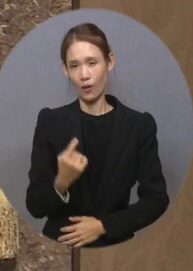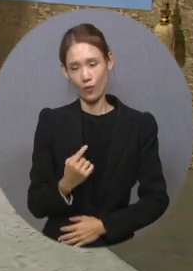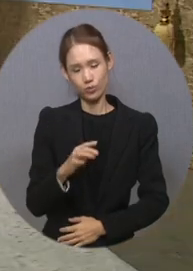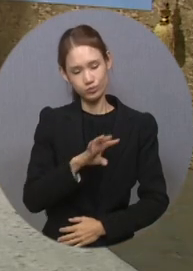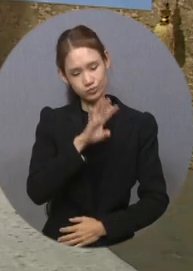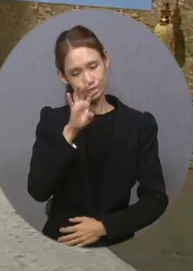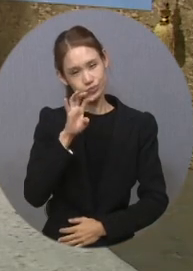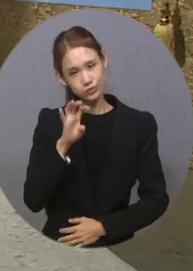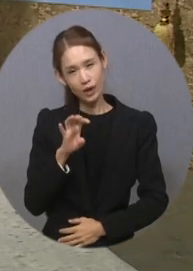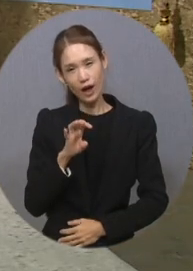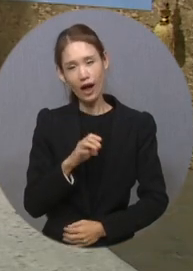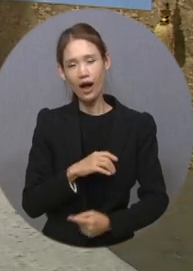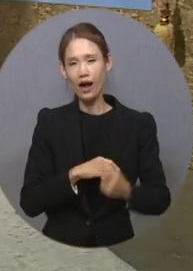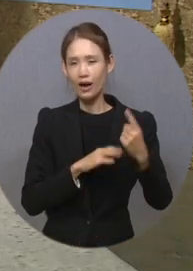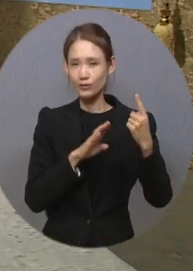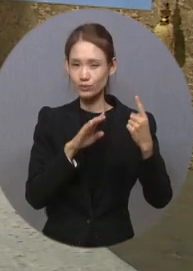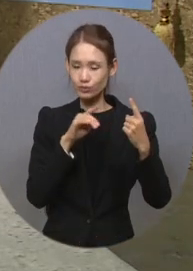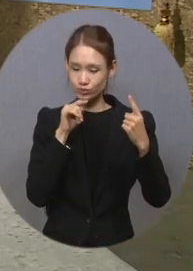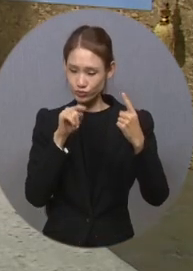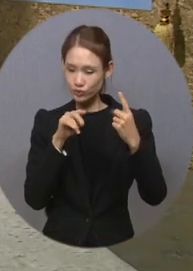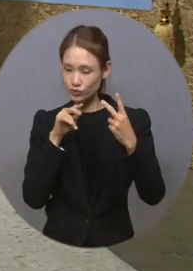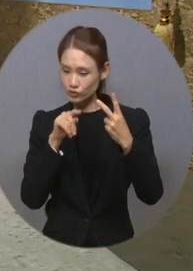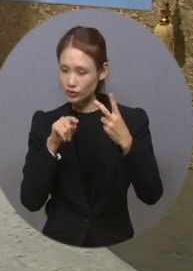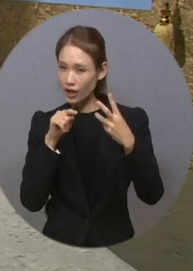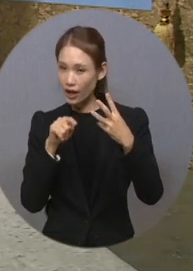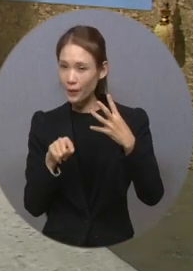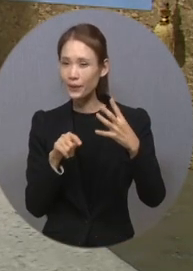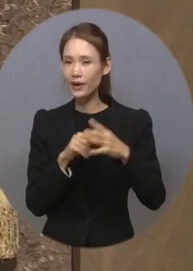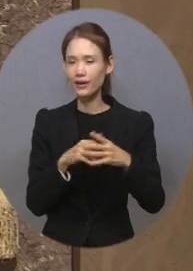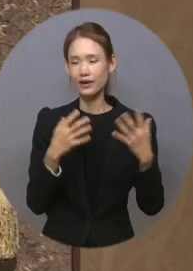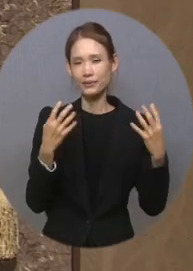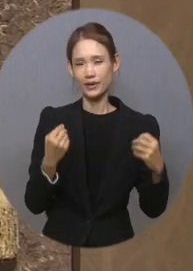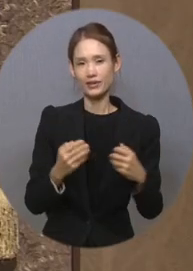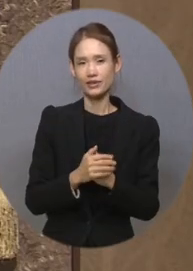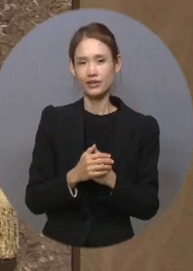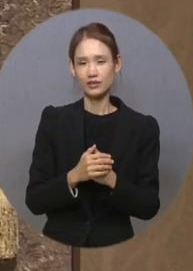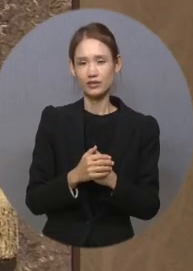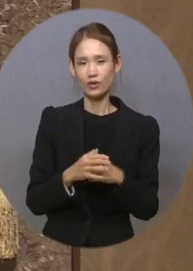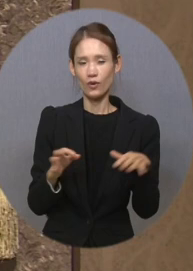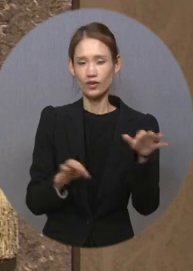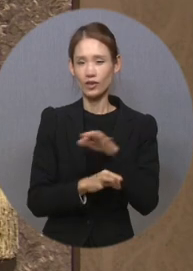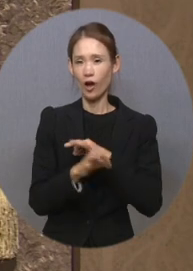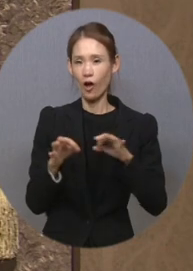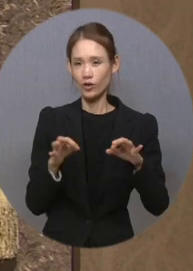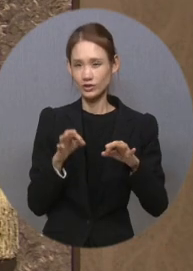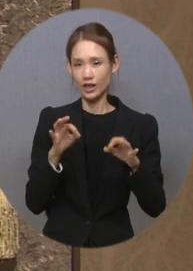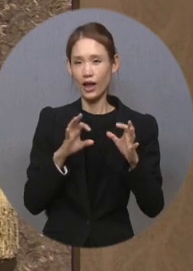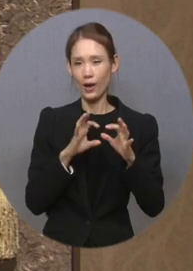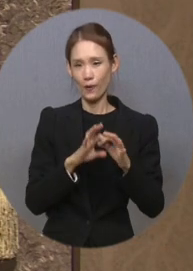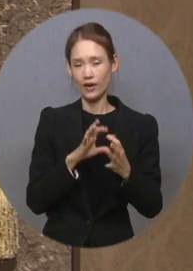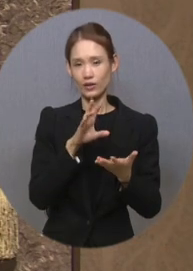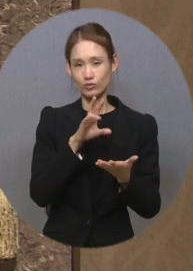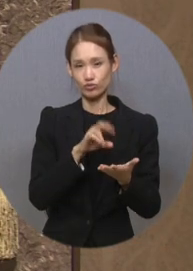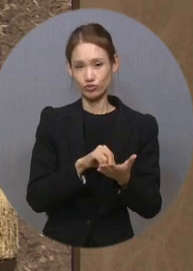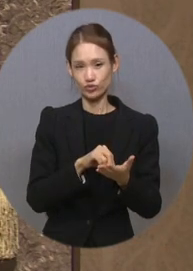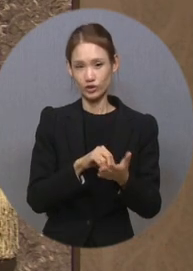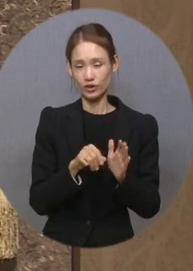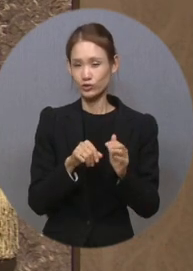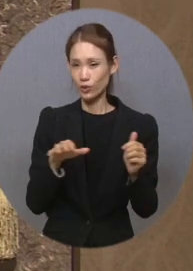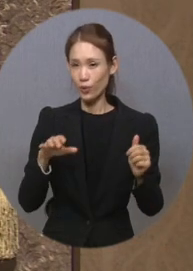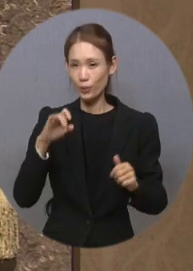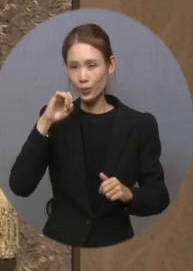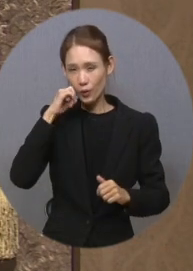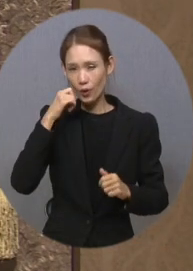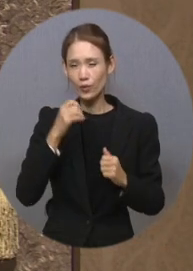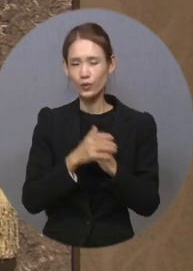온 분이 또 두 번 오고 세 번 오시게 예. 그런 것도 있고 또 경제 문제. 네. 네, 소홀히 할 수 없습니다. 관광에서도 많은